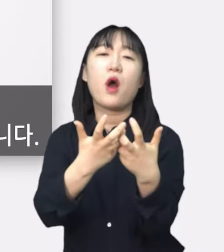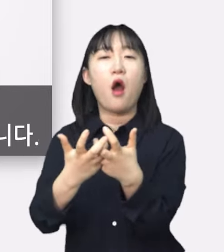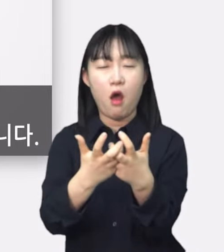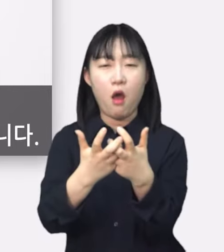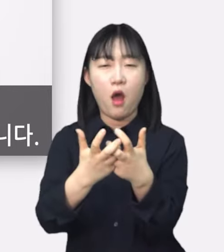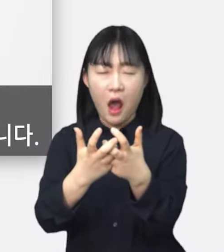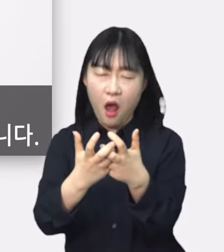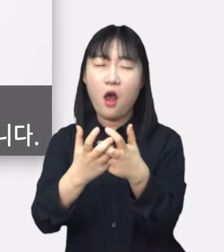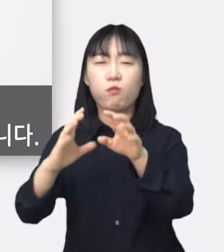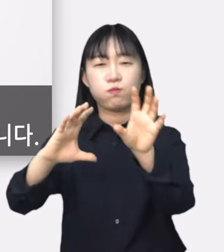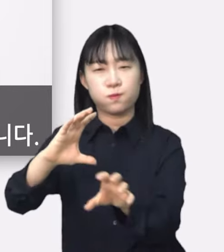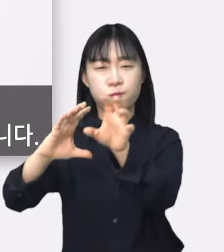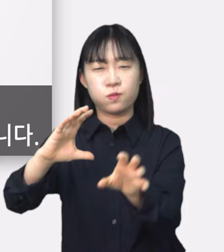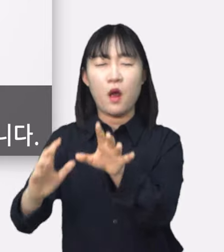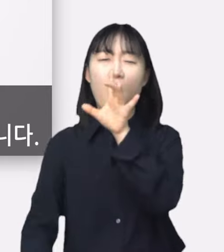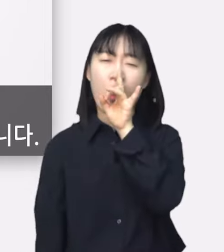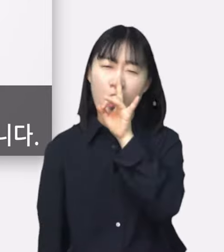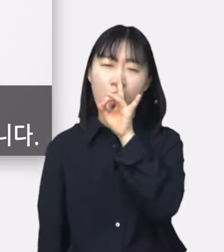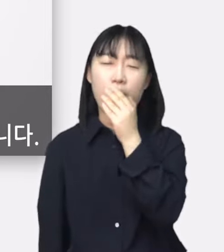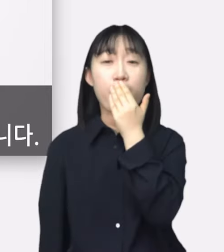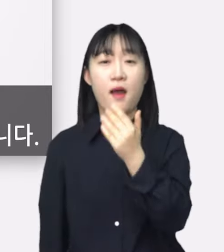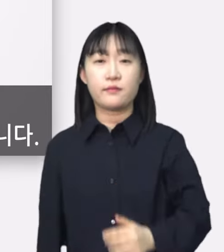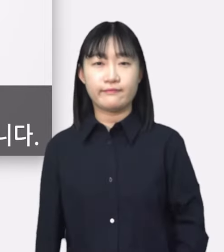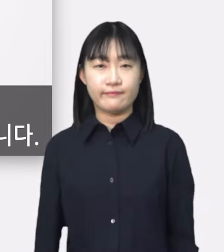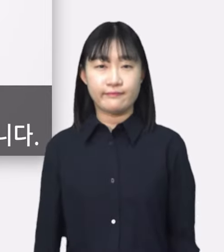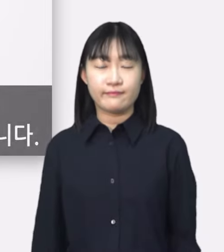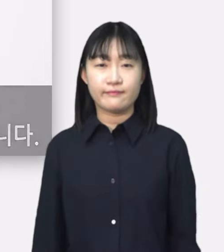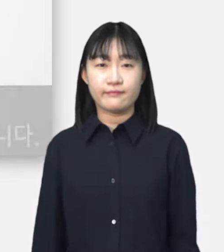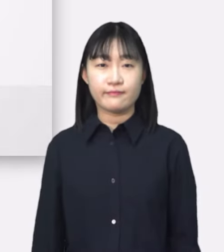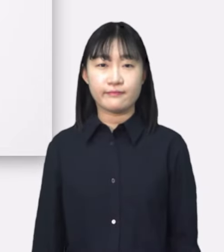물이 얼어 세탁기가 작동하지 않을 수 있습니다.